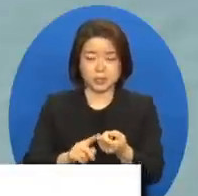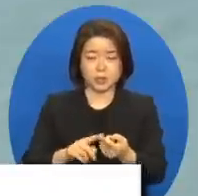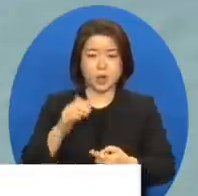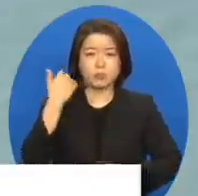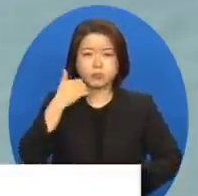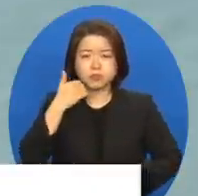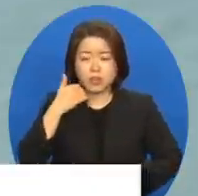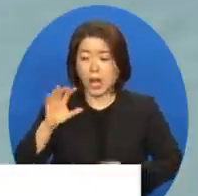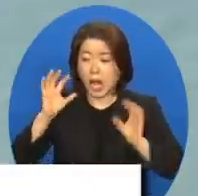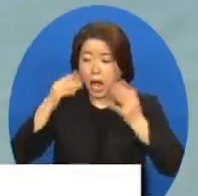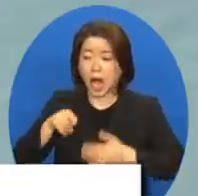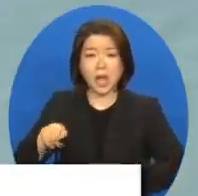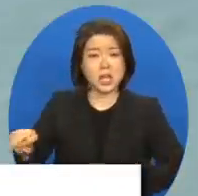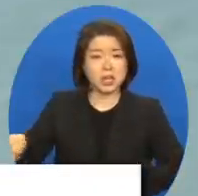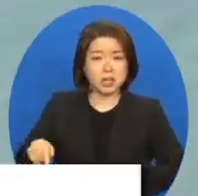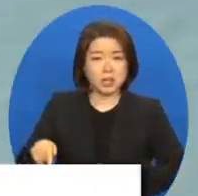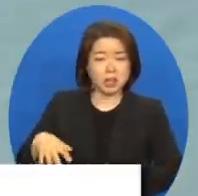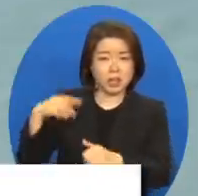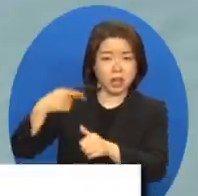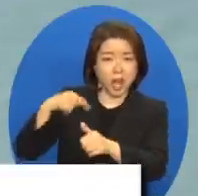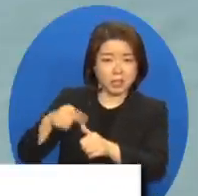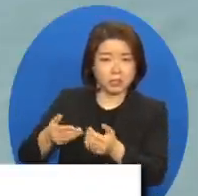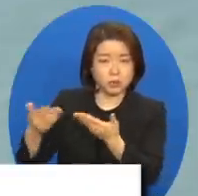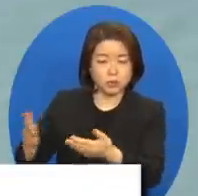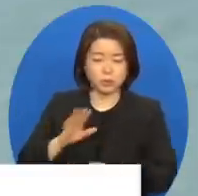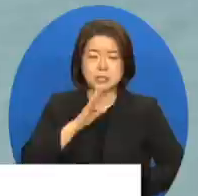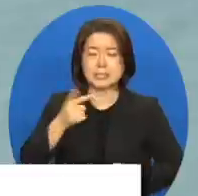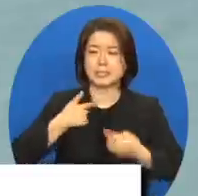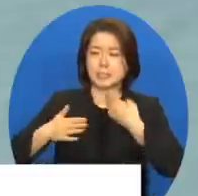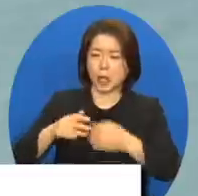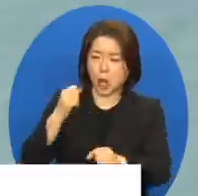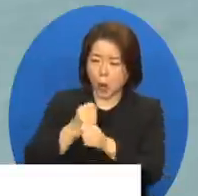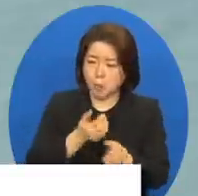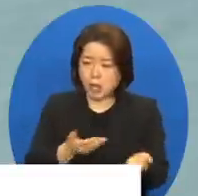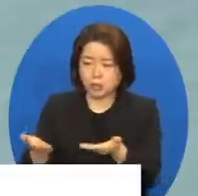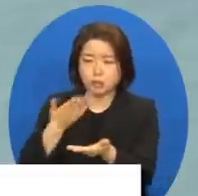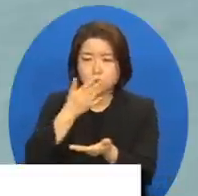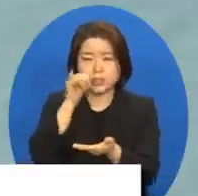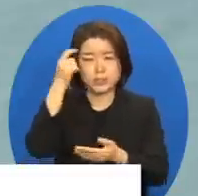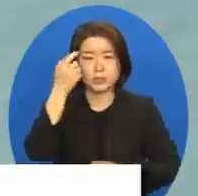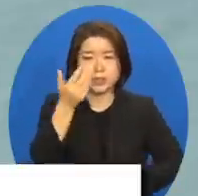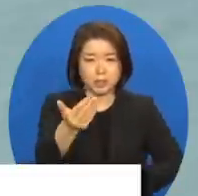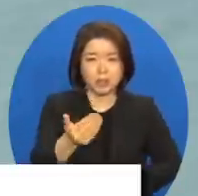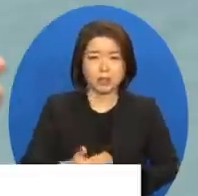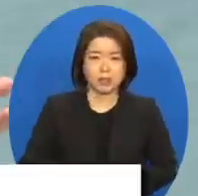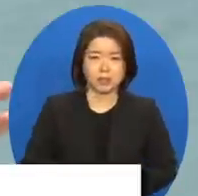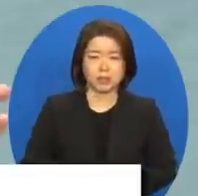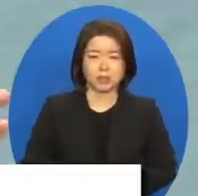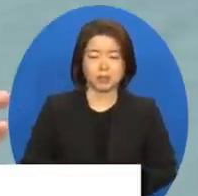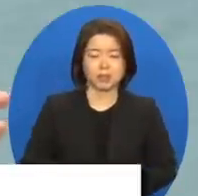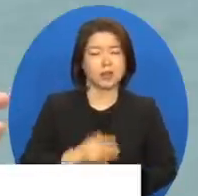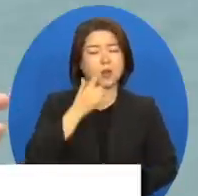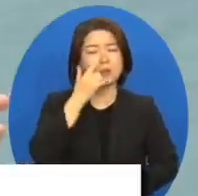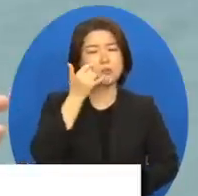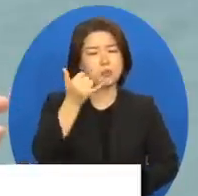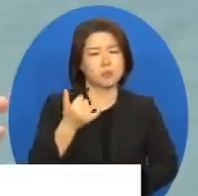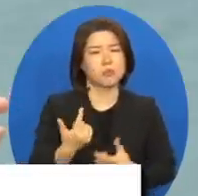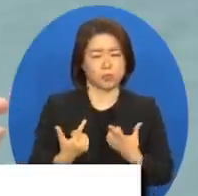도대체 우리 아이들에게 가르치고 실제로 경험하게 해줄 수 있습니까? 부모가 해야 하는